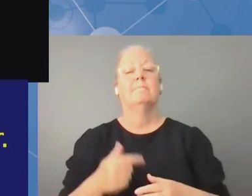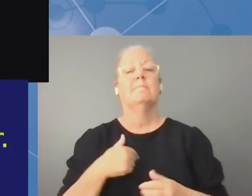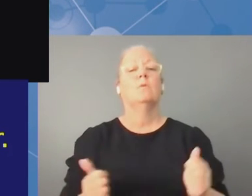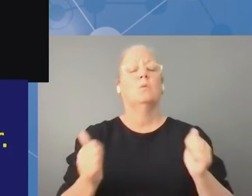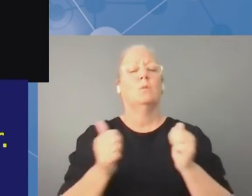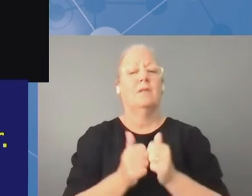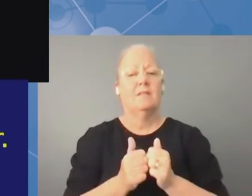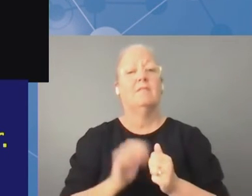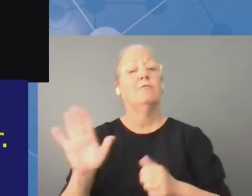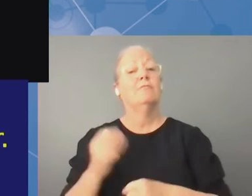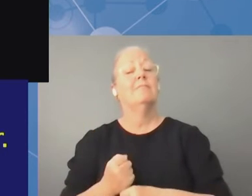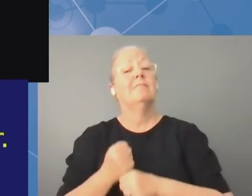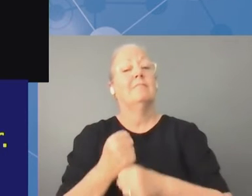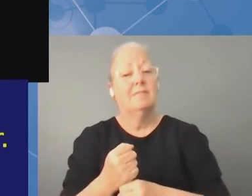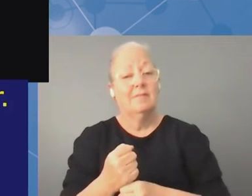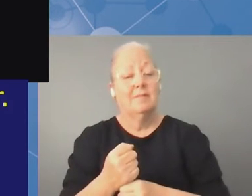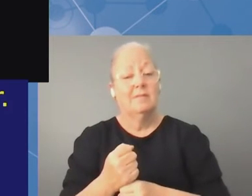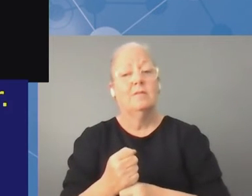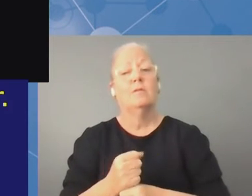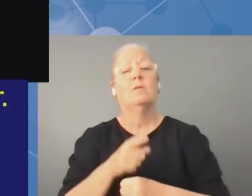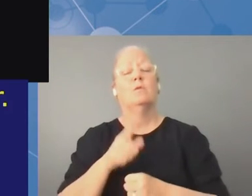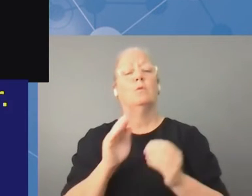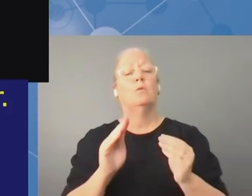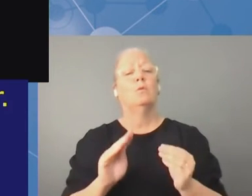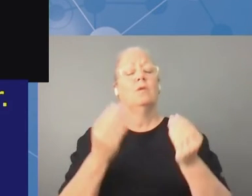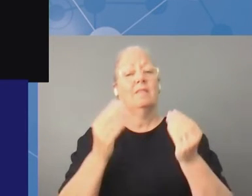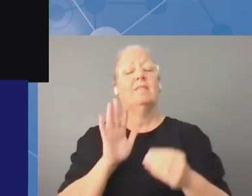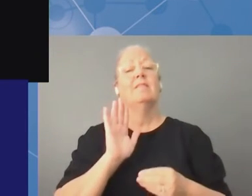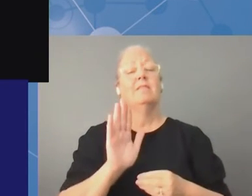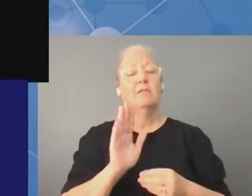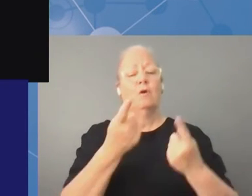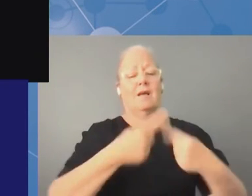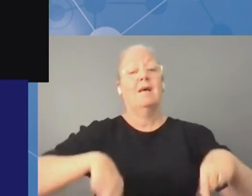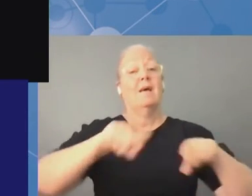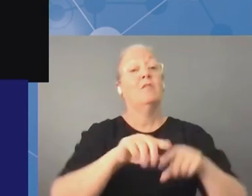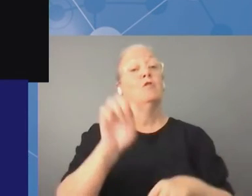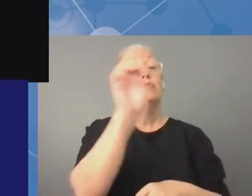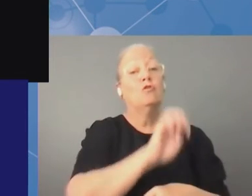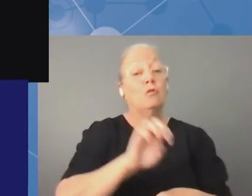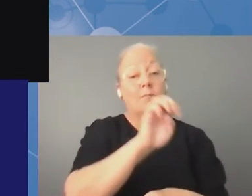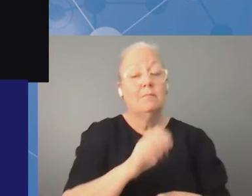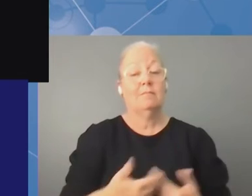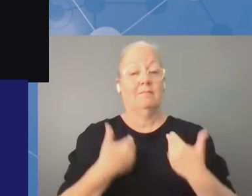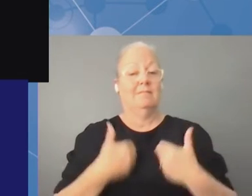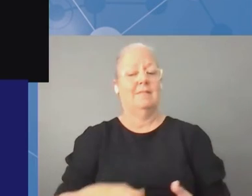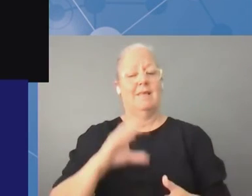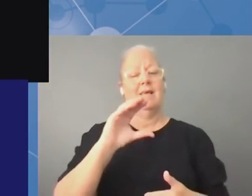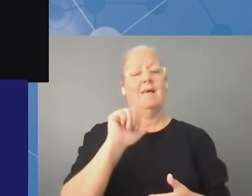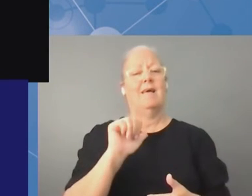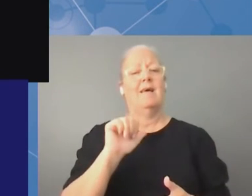Катерина. Я приехала и вместе с делегацией,